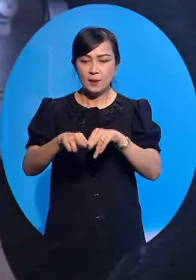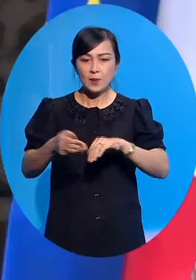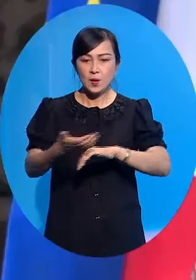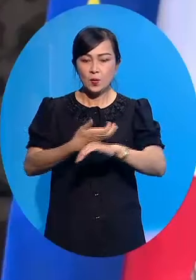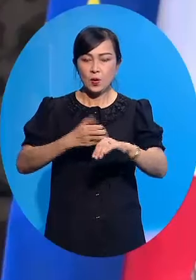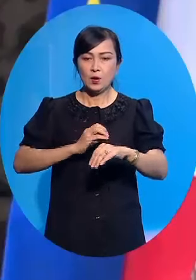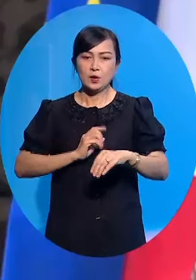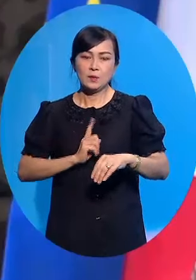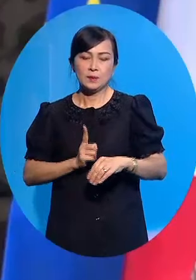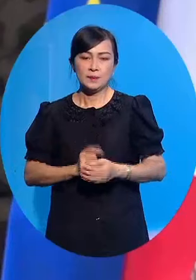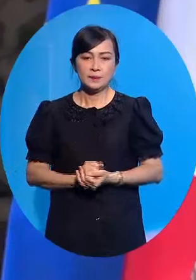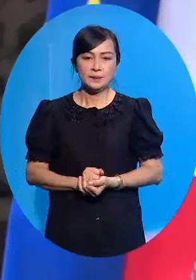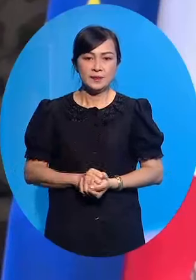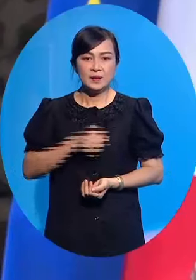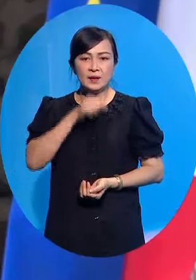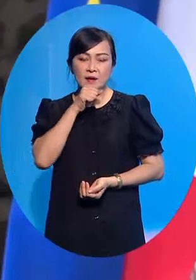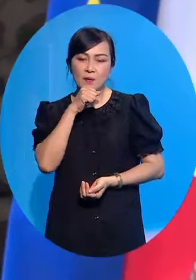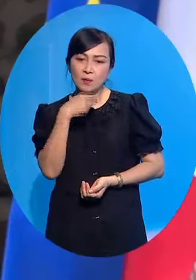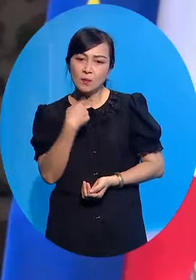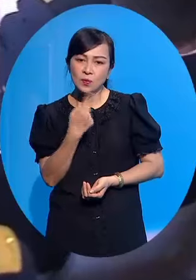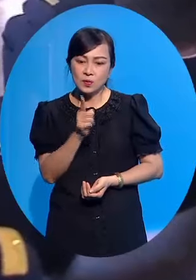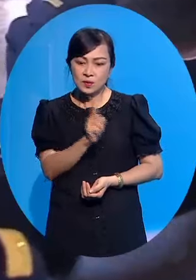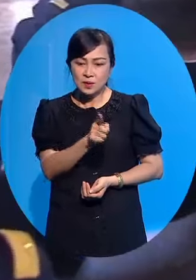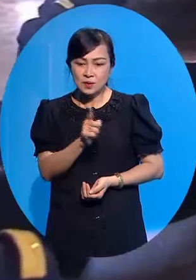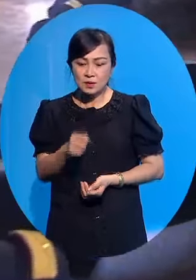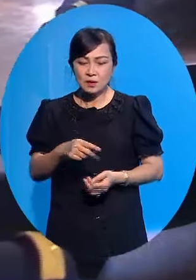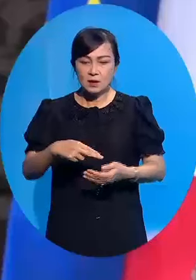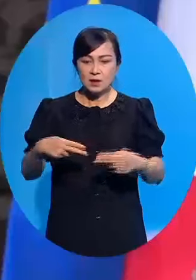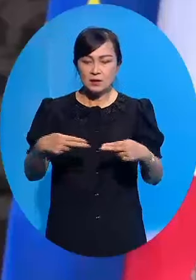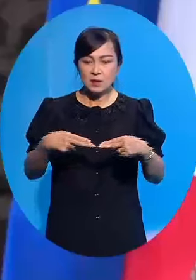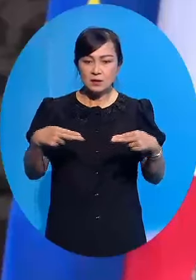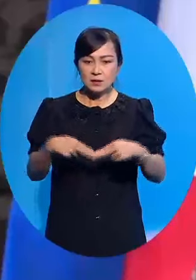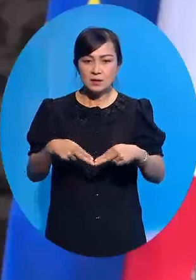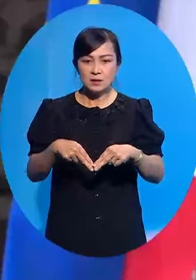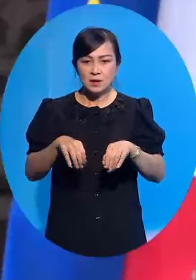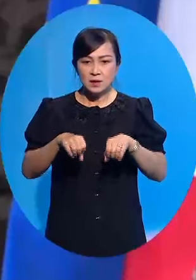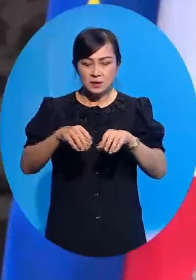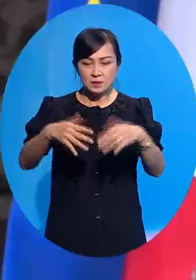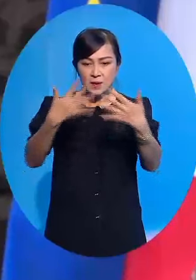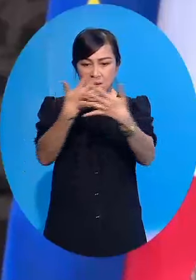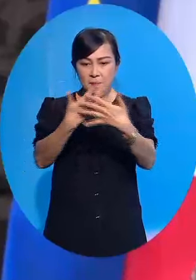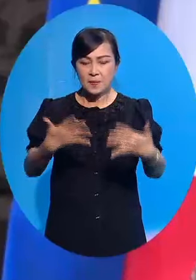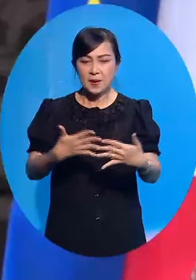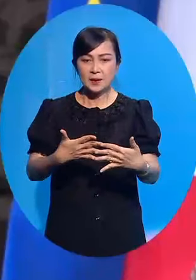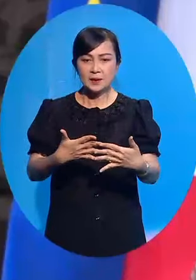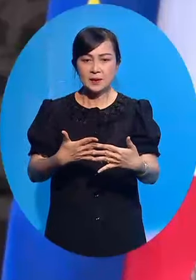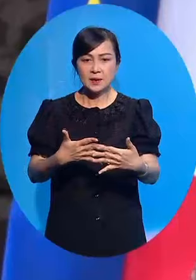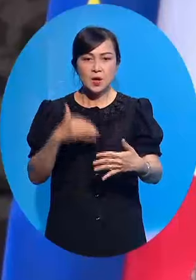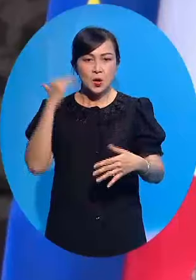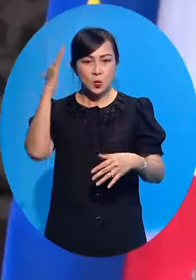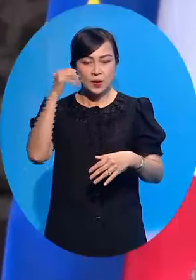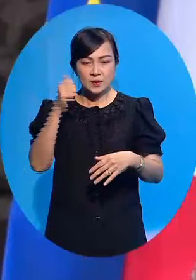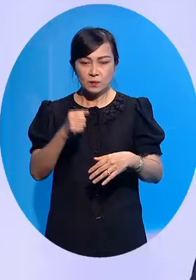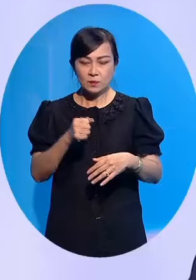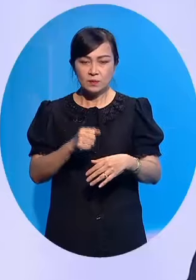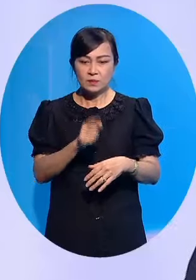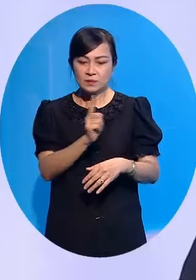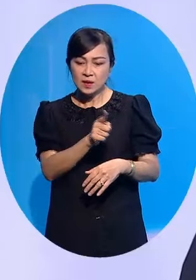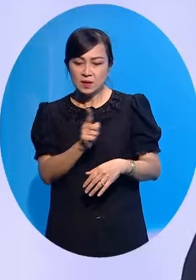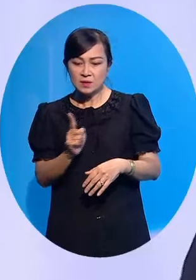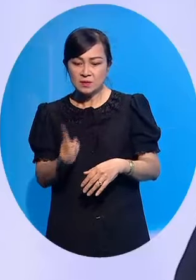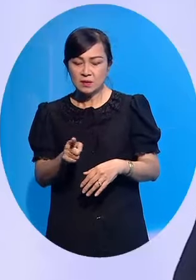lập. Bên cạnh đó, ông cũng nhấn mạnh các mối đe dọa từ chiến tranh hỗn hợp, tấn công mạng vào các cơ sở hạ tầng trọng yếu, cũng như các mối đe